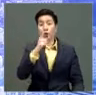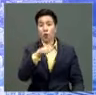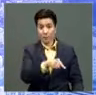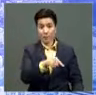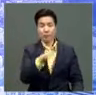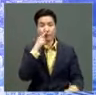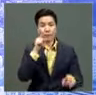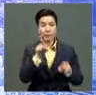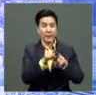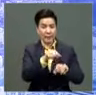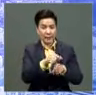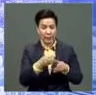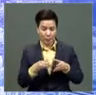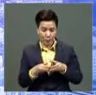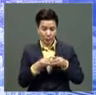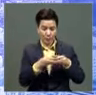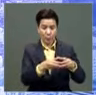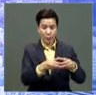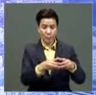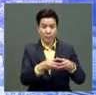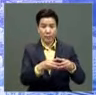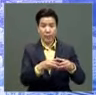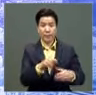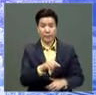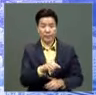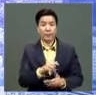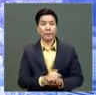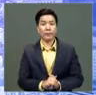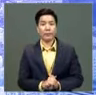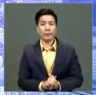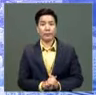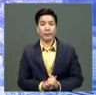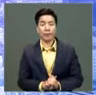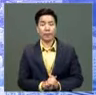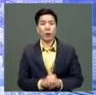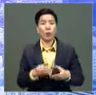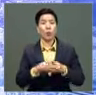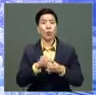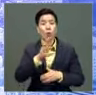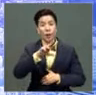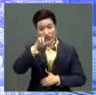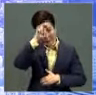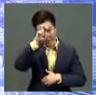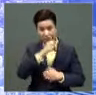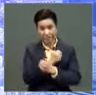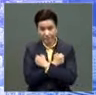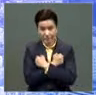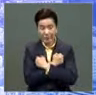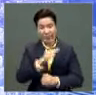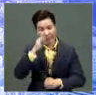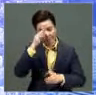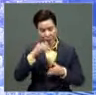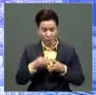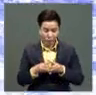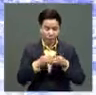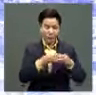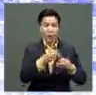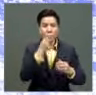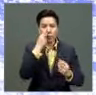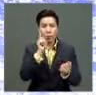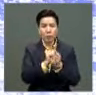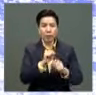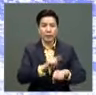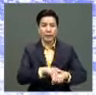รณีของคนที่กลุ่มของอียิปต์นะครับที่ไปพบว่าในช่วงเว